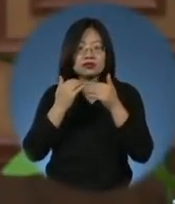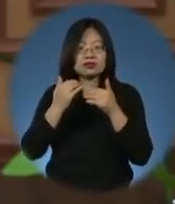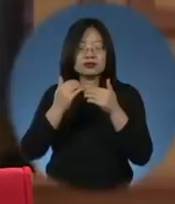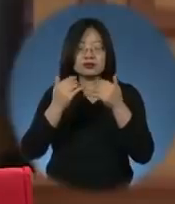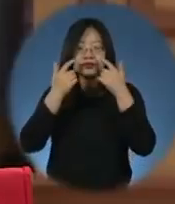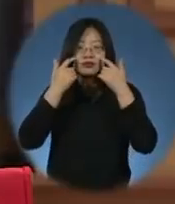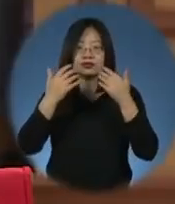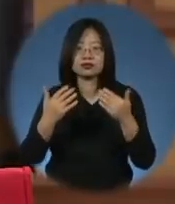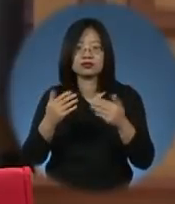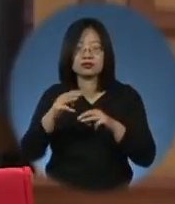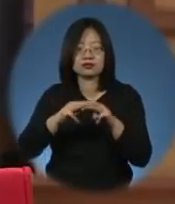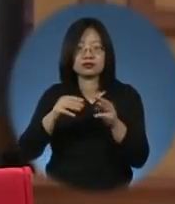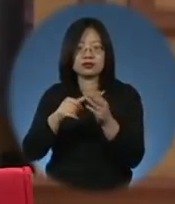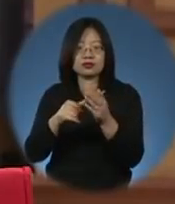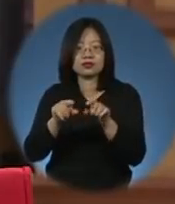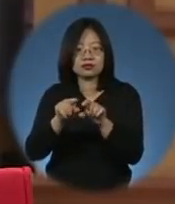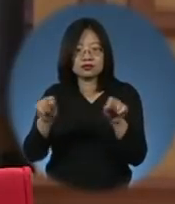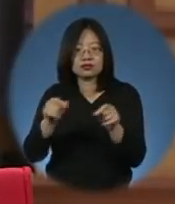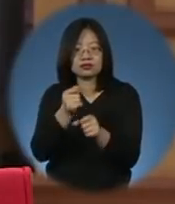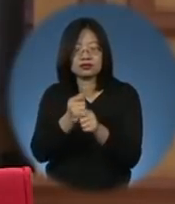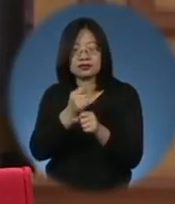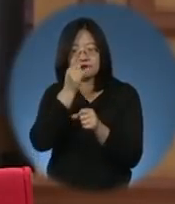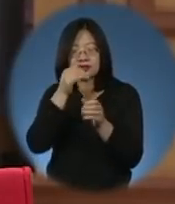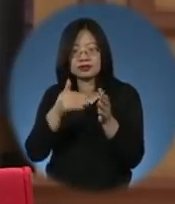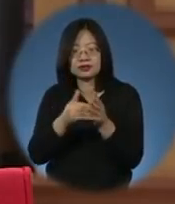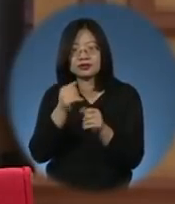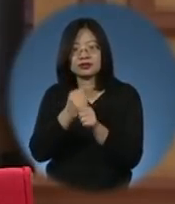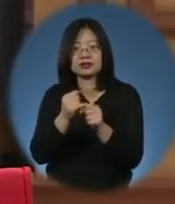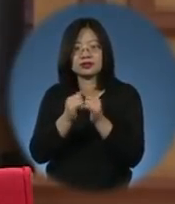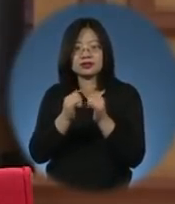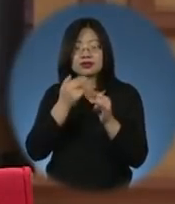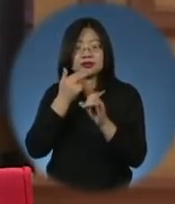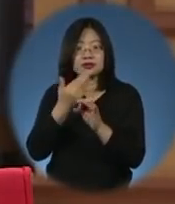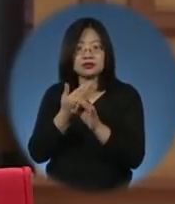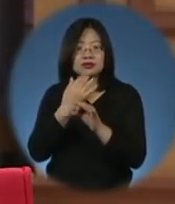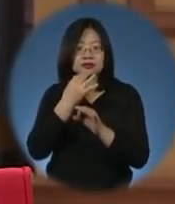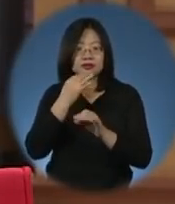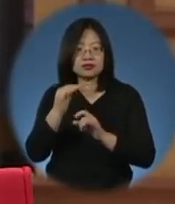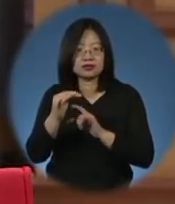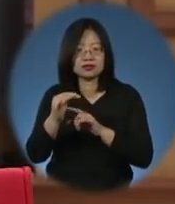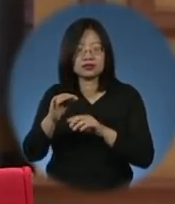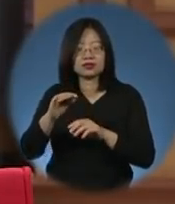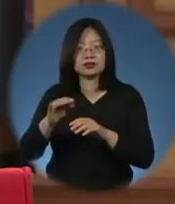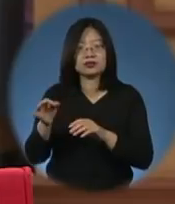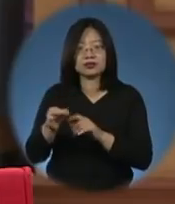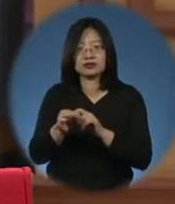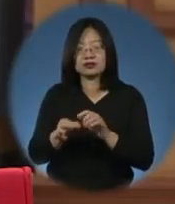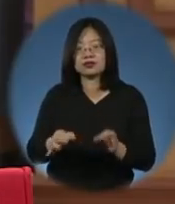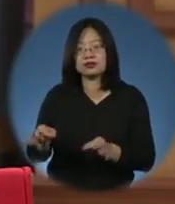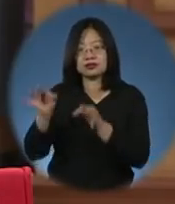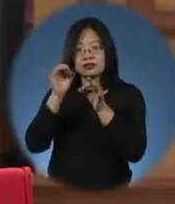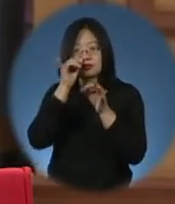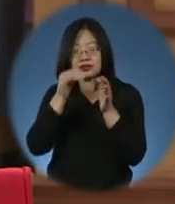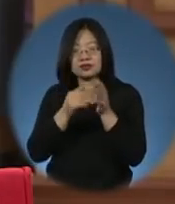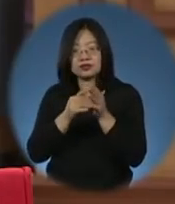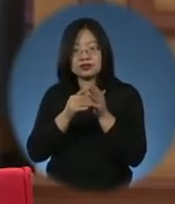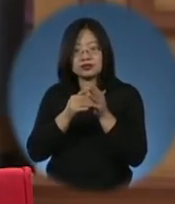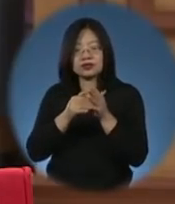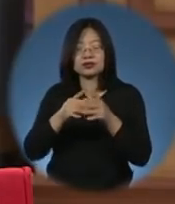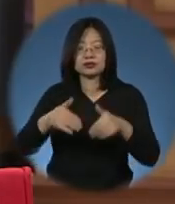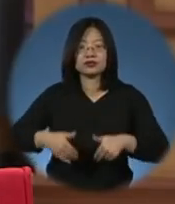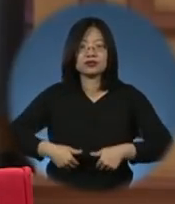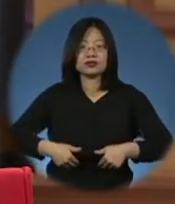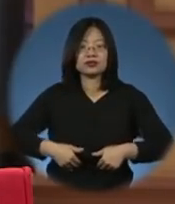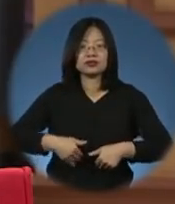반드시 농산물을 만들어내야 되는데 그걸 네. 만들어낼 사람이 없으면 당연히 농산물의 가격은 올라갈 거고 그 희소성은 더 높아질